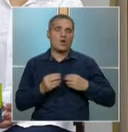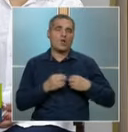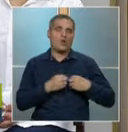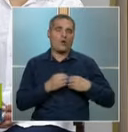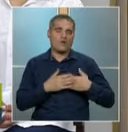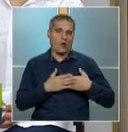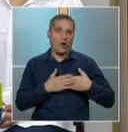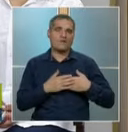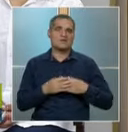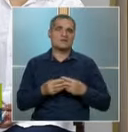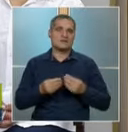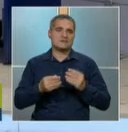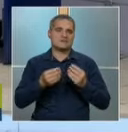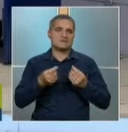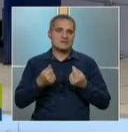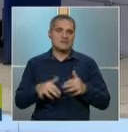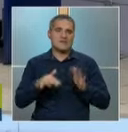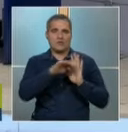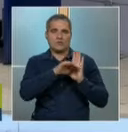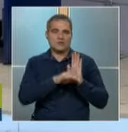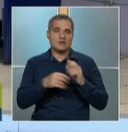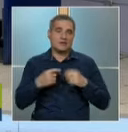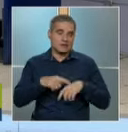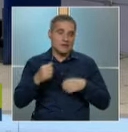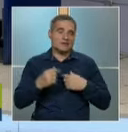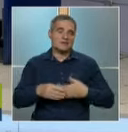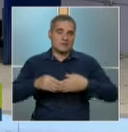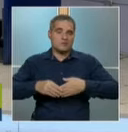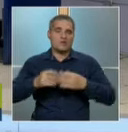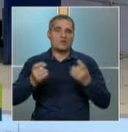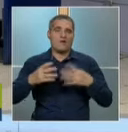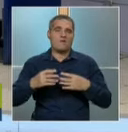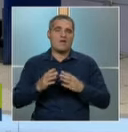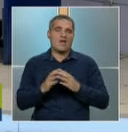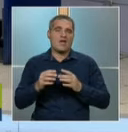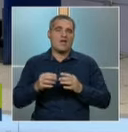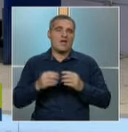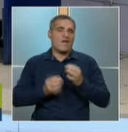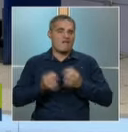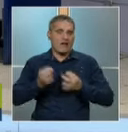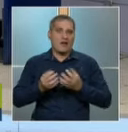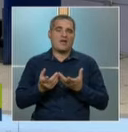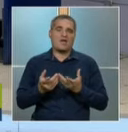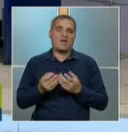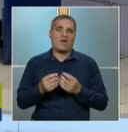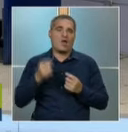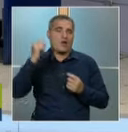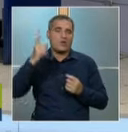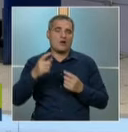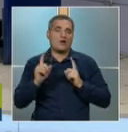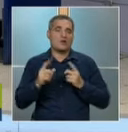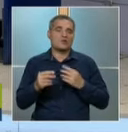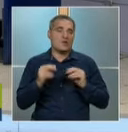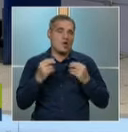духовните си ценности, да. Да, ние се запознаваме с нови религии, с нови култури, които ни учат всъщност да бъдем съпричастни към